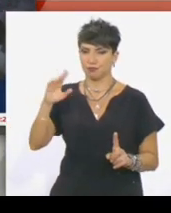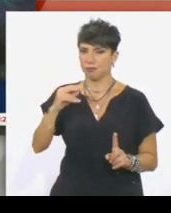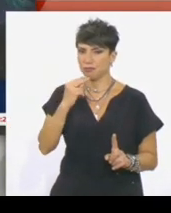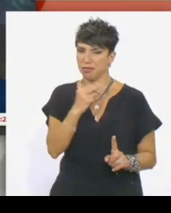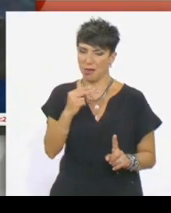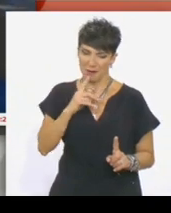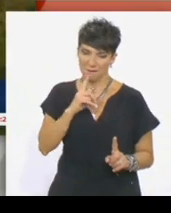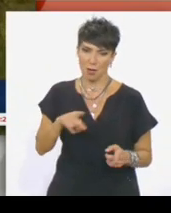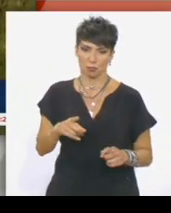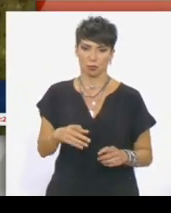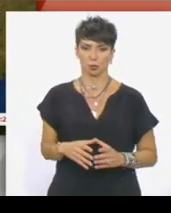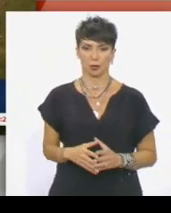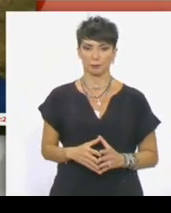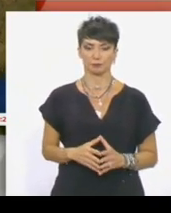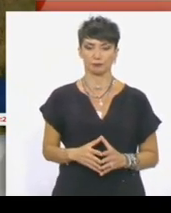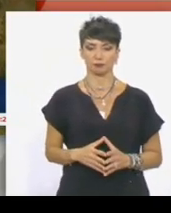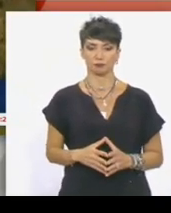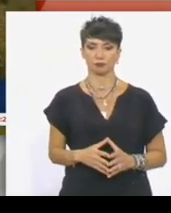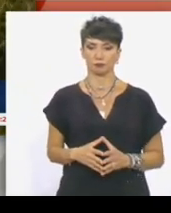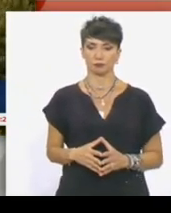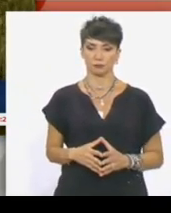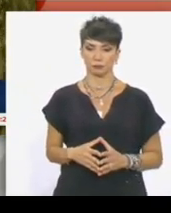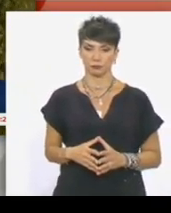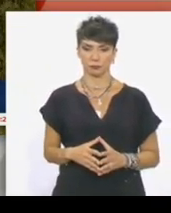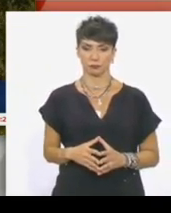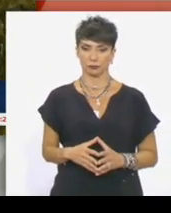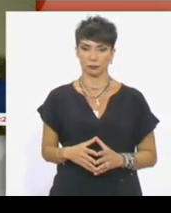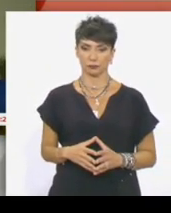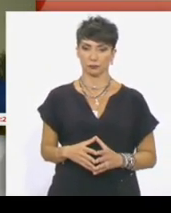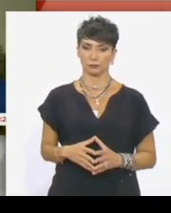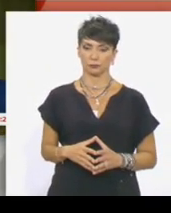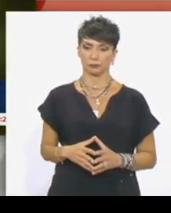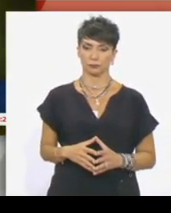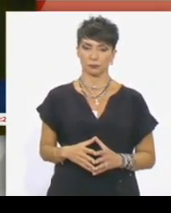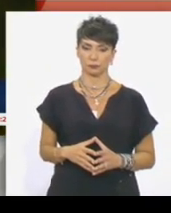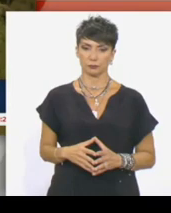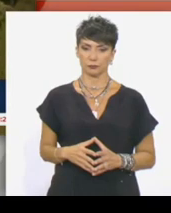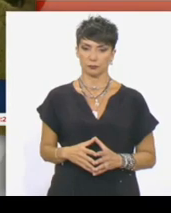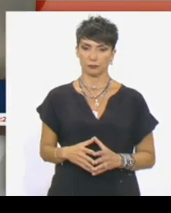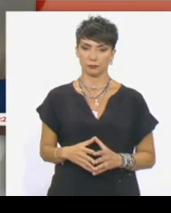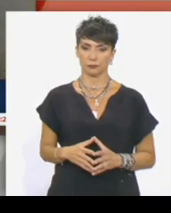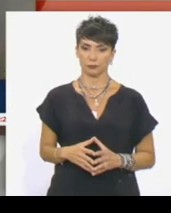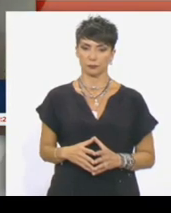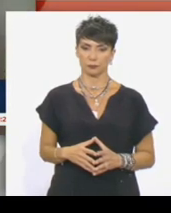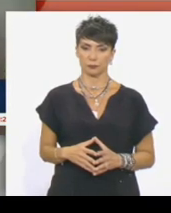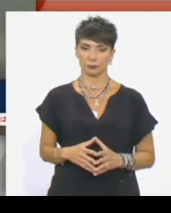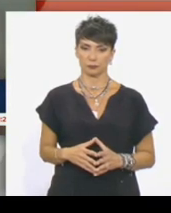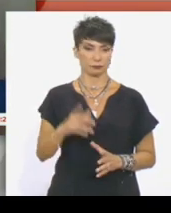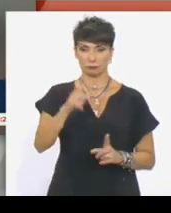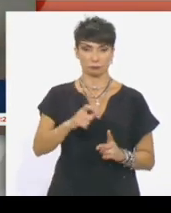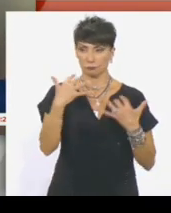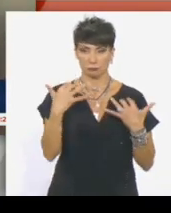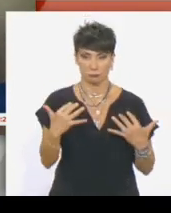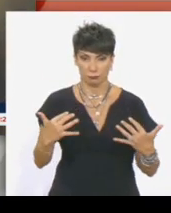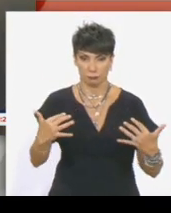είδος μουσικής. Ας το πάνω μου, η ευθύνη είναι δική μου. Είμαι αληθινός και το ακούς με στη φωνή μου. Με τεράστια απήχηση